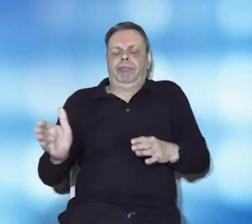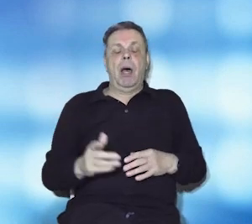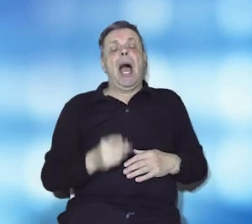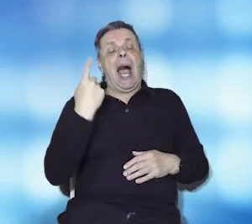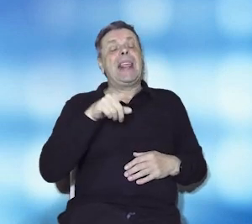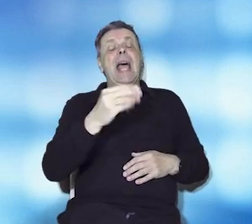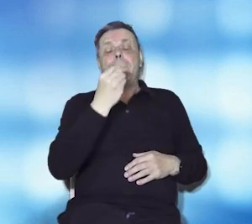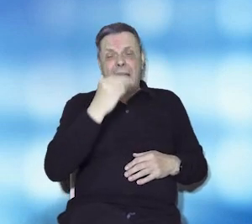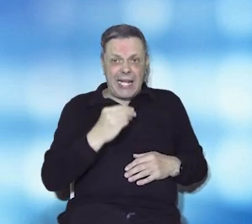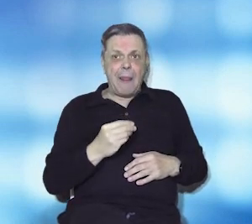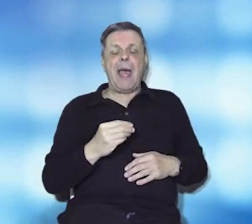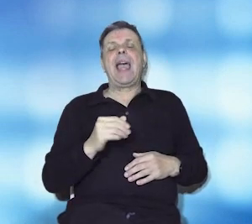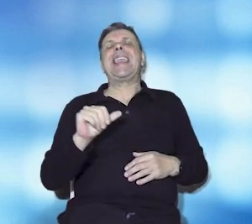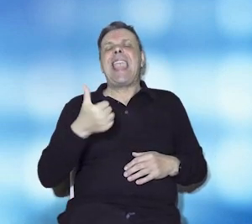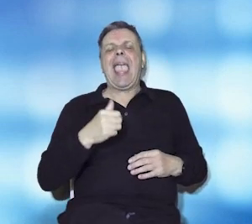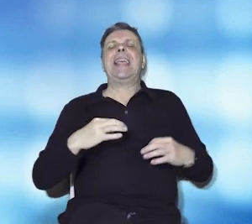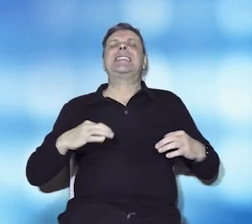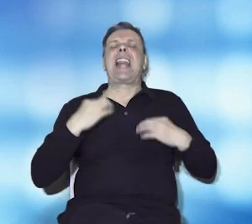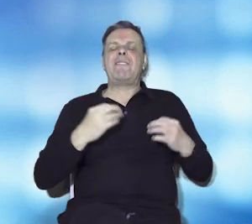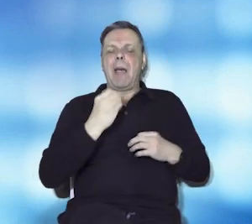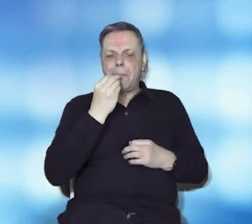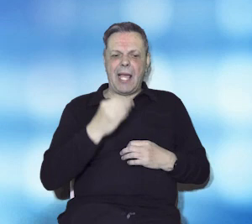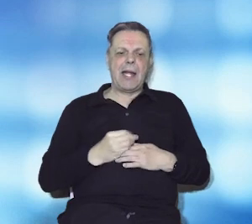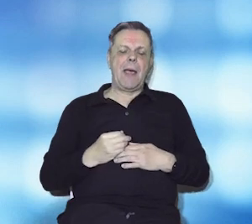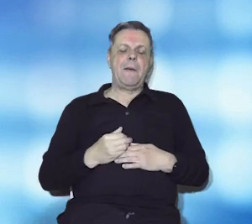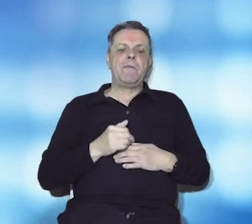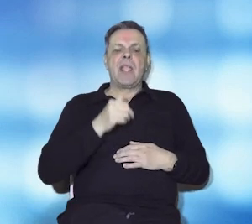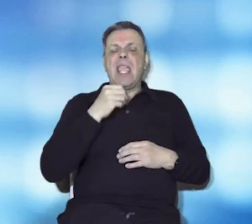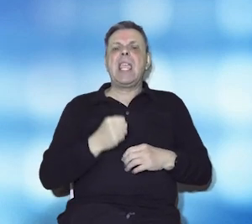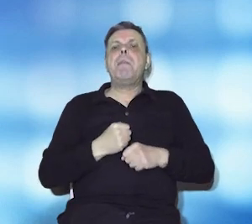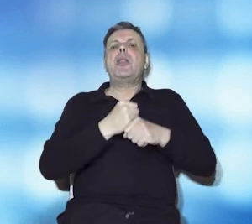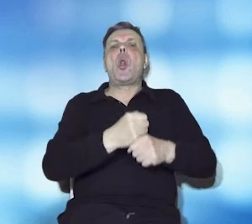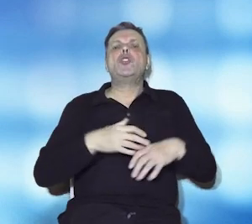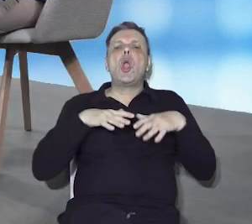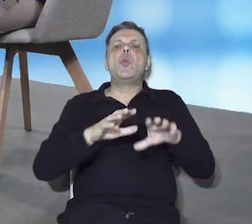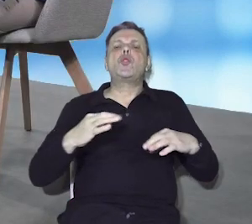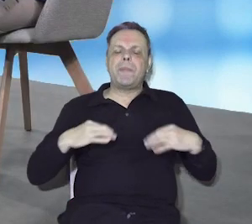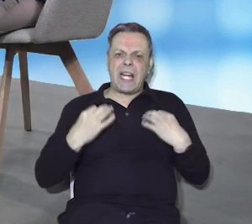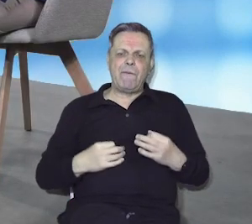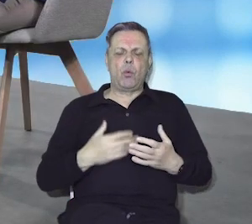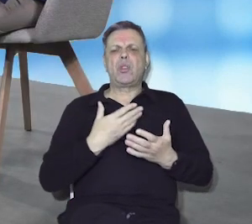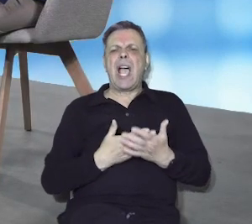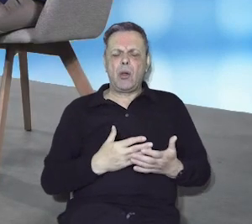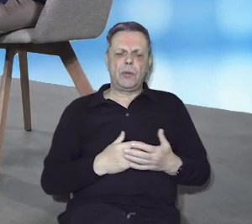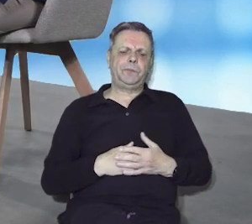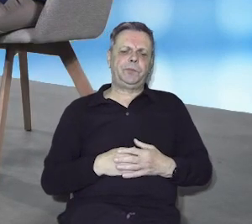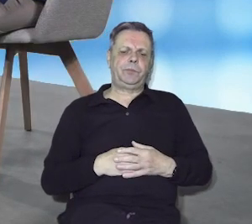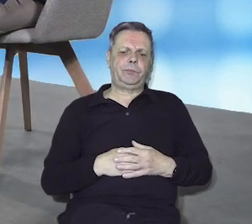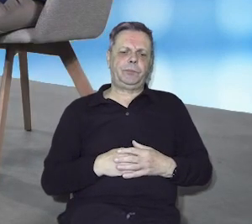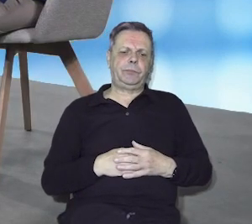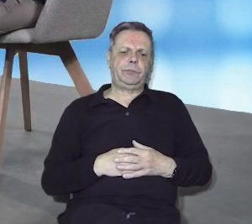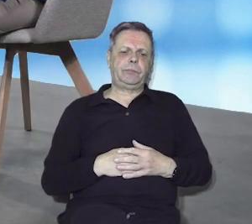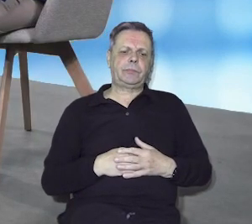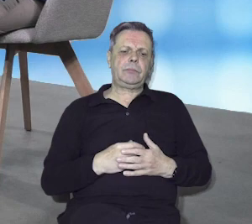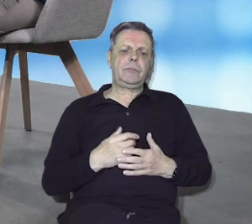po sebi je zdravija prehrana. Zdravija prehrana i pridonosi ljudskom zdravlju. Tako da je dosta i naš... Ali vi niste vegan. Ja